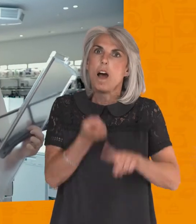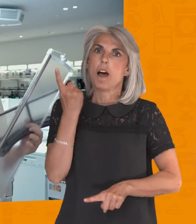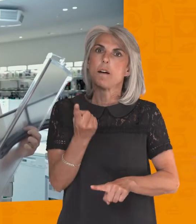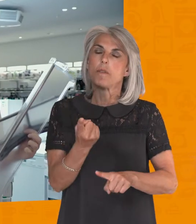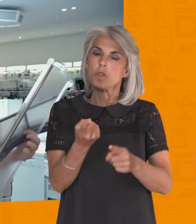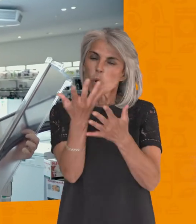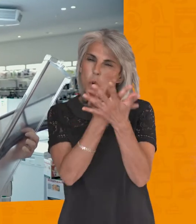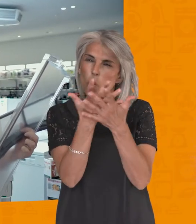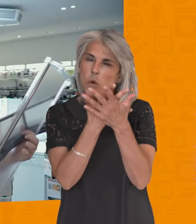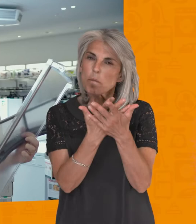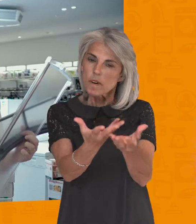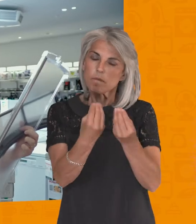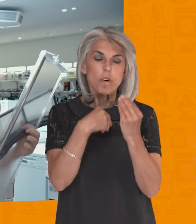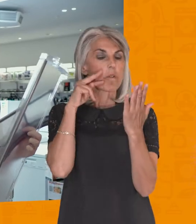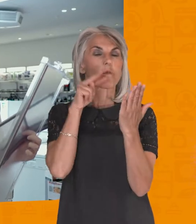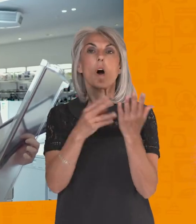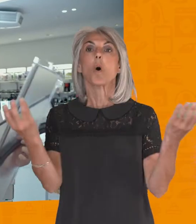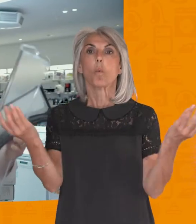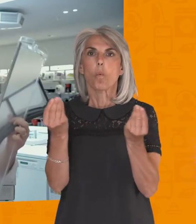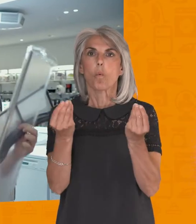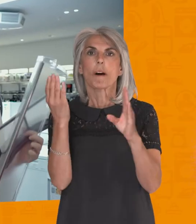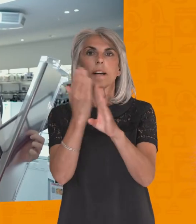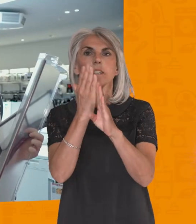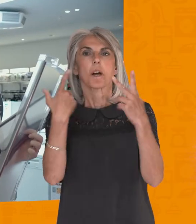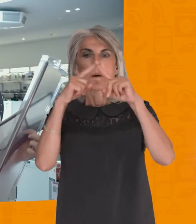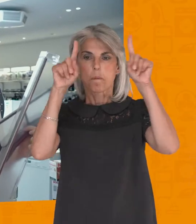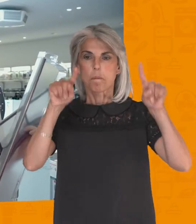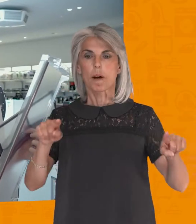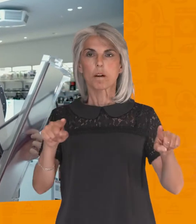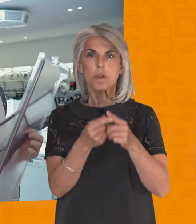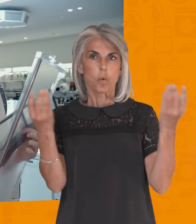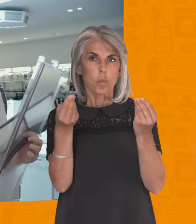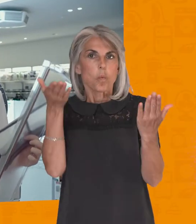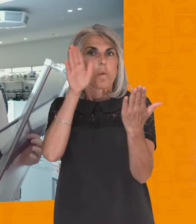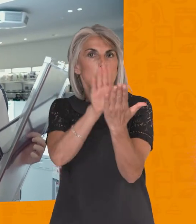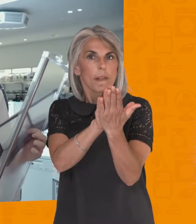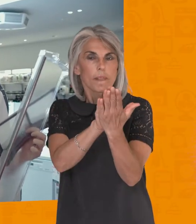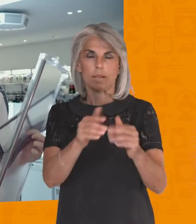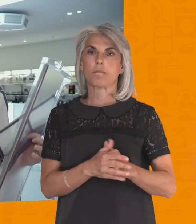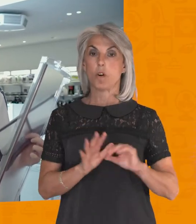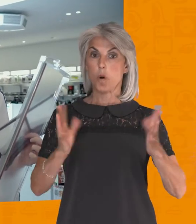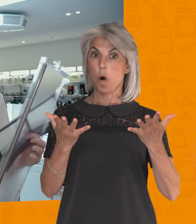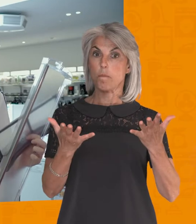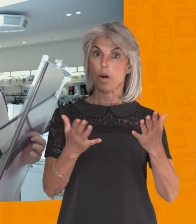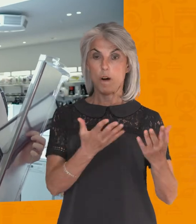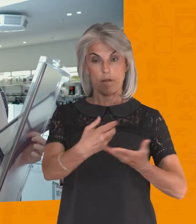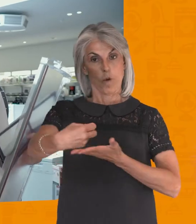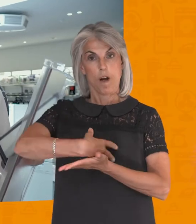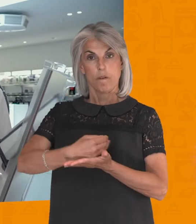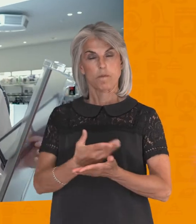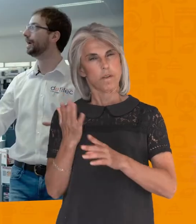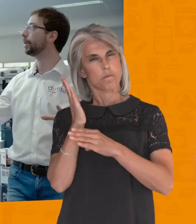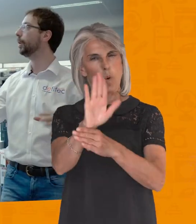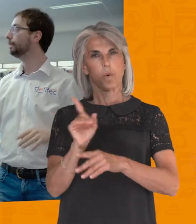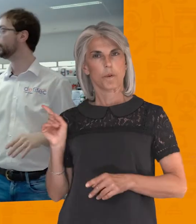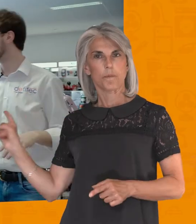ayez tous ces numéros à disposition alors je vais vous montrer pour la plupart des électroménagers où ils se trouvent et comment nous les communiquer c'est parti